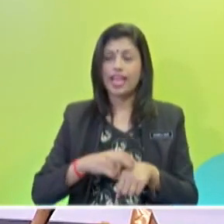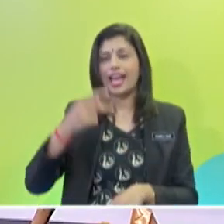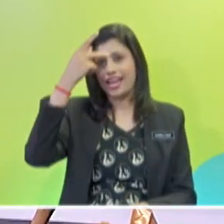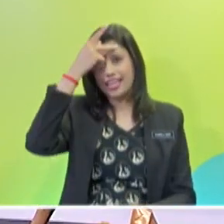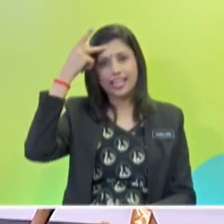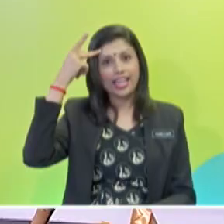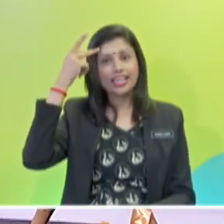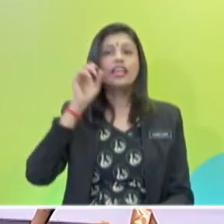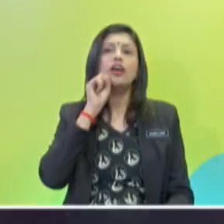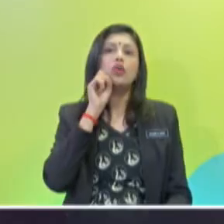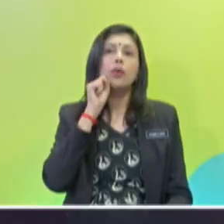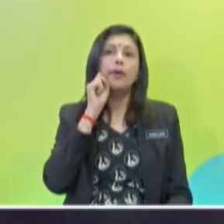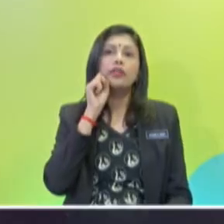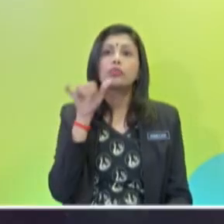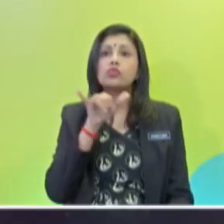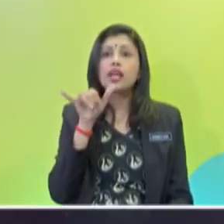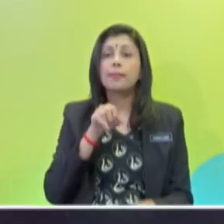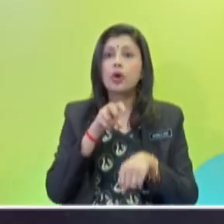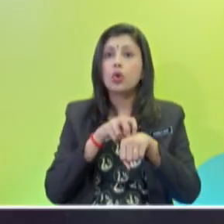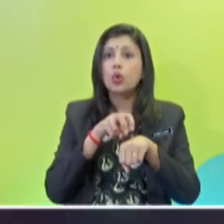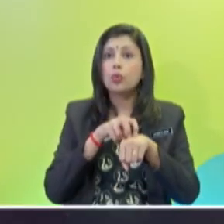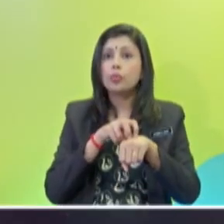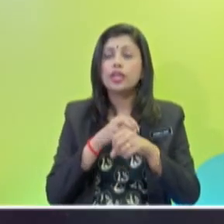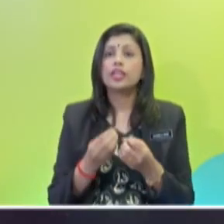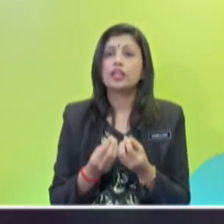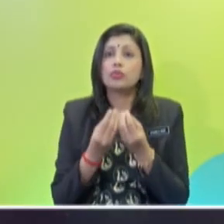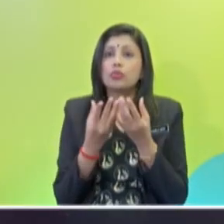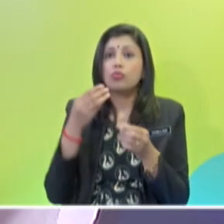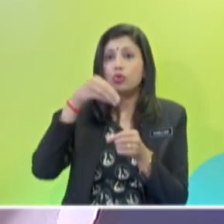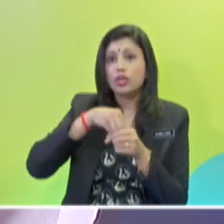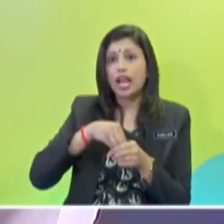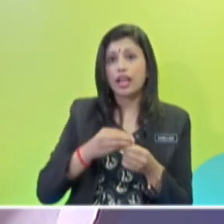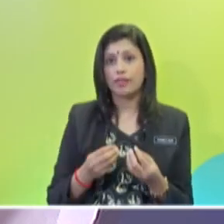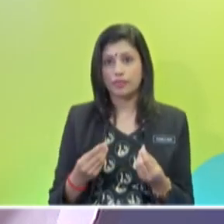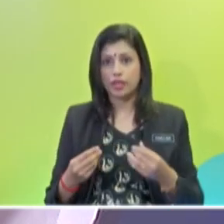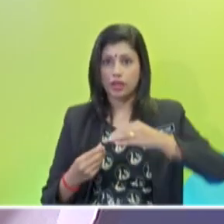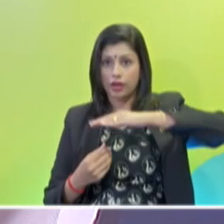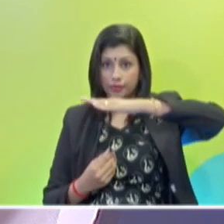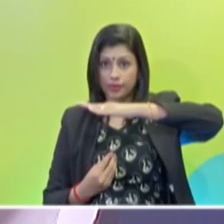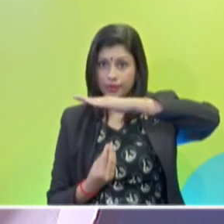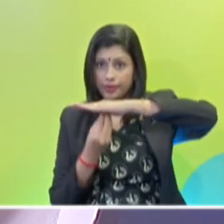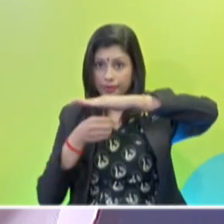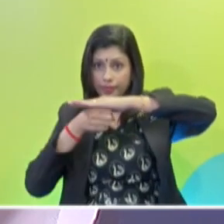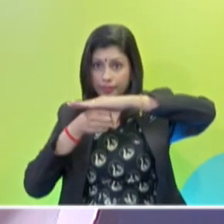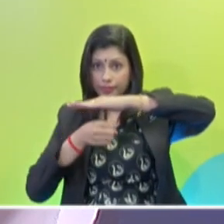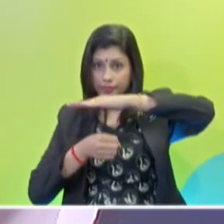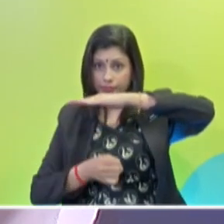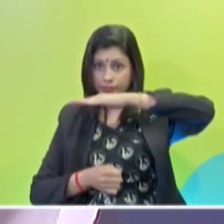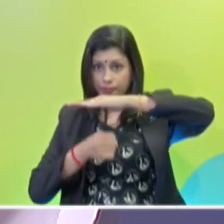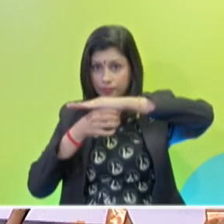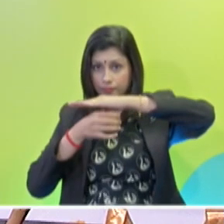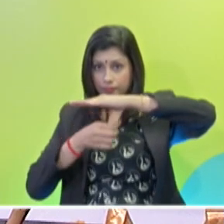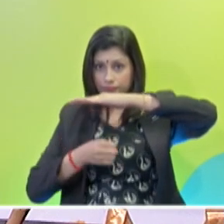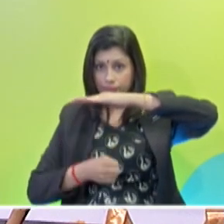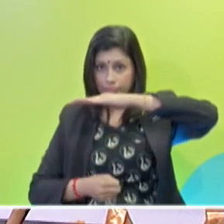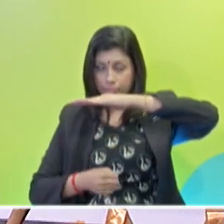macam ubi, kan? Akarnya di dalam tanah. Okey, biasanya warna apa yang Akmal selalu jumpa? Warna